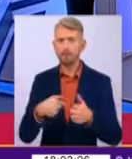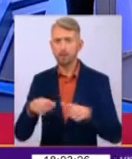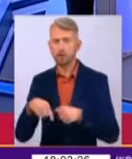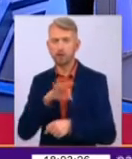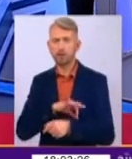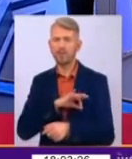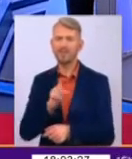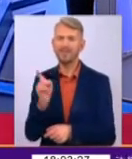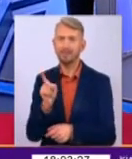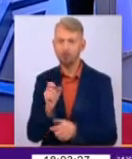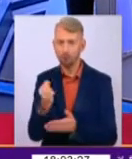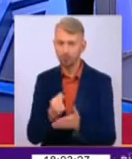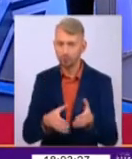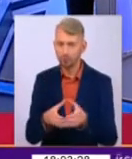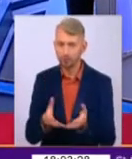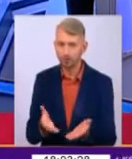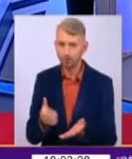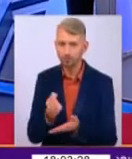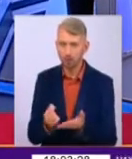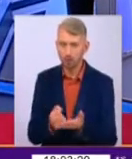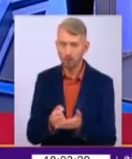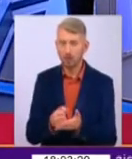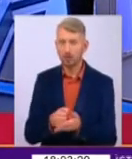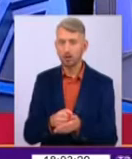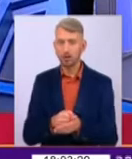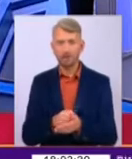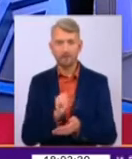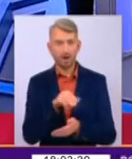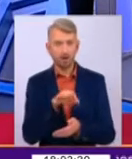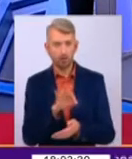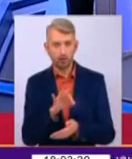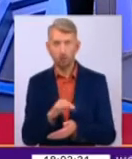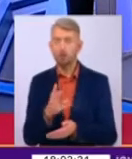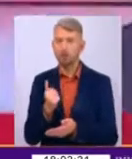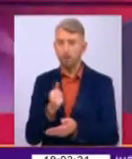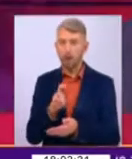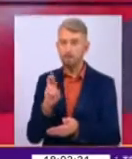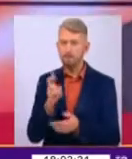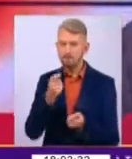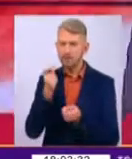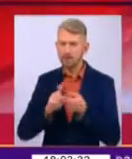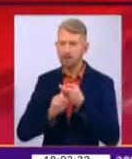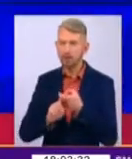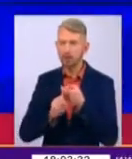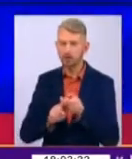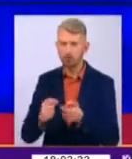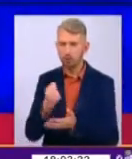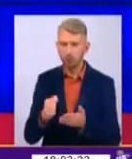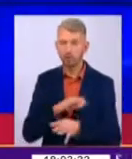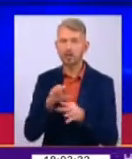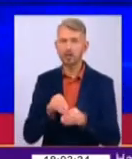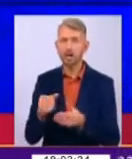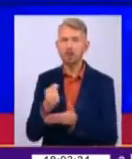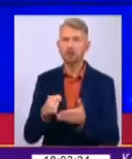застосуванню хімічної зброї. Слава Богу, не масованої. Ви маєте на увазі ВАТО? Бактеріологічної зброї. Взагалі зброї масового